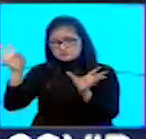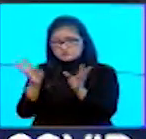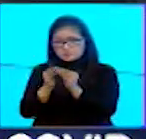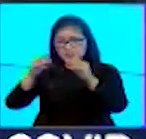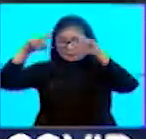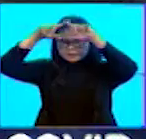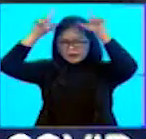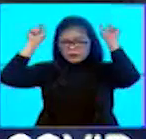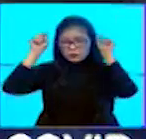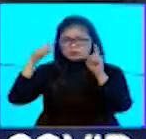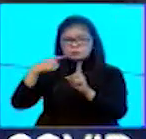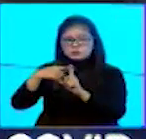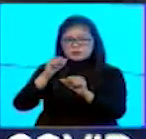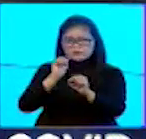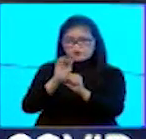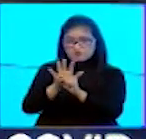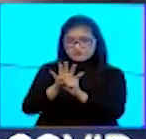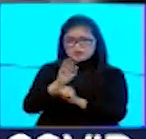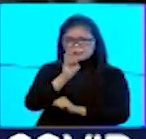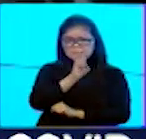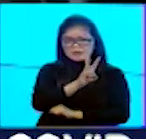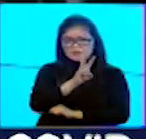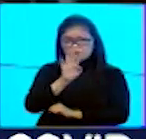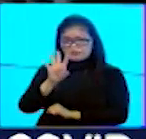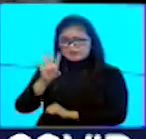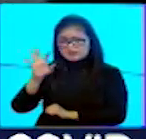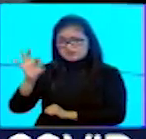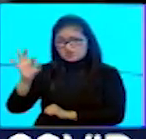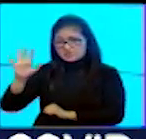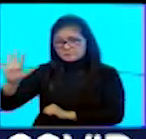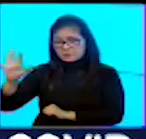positif COVID-19 mencapai 3.405 orang.